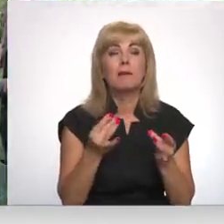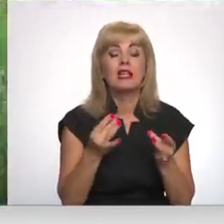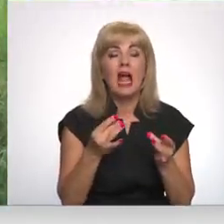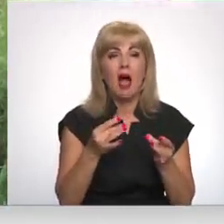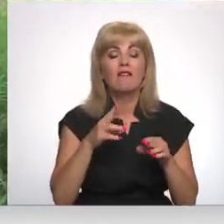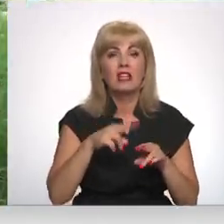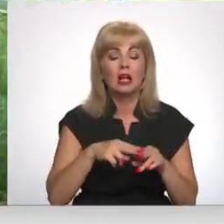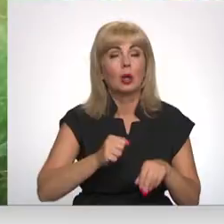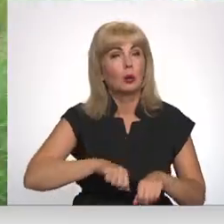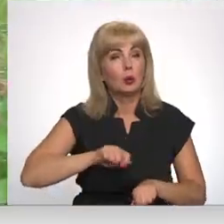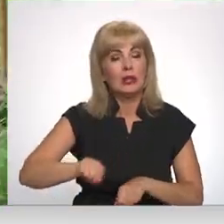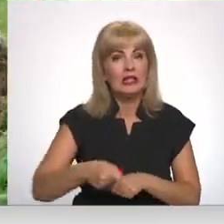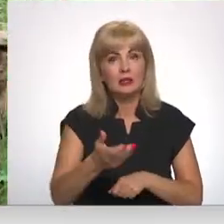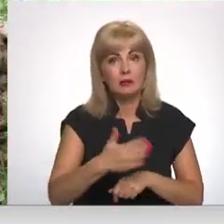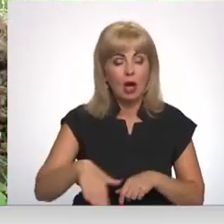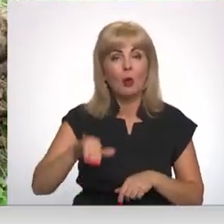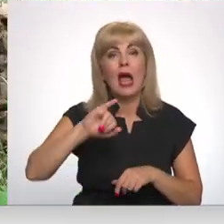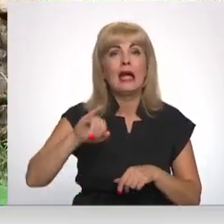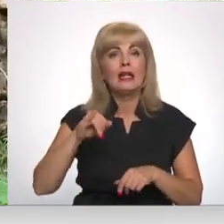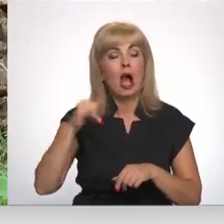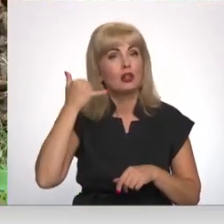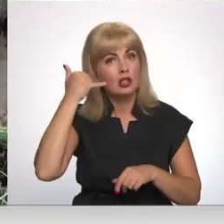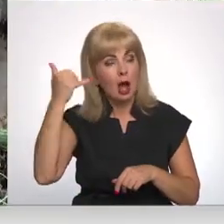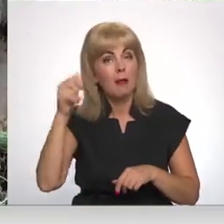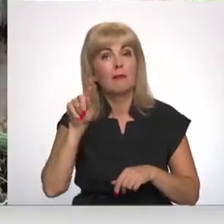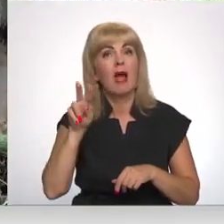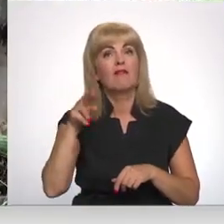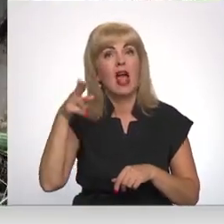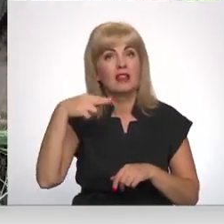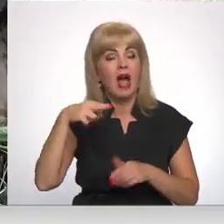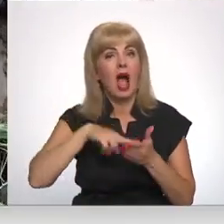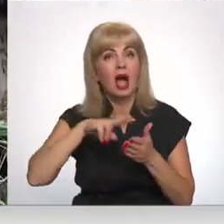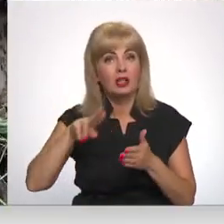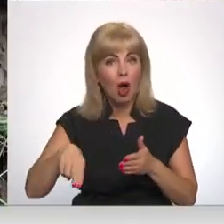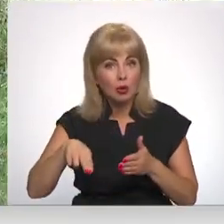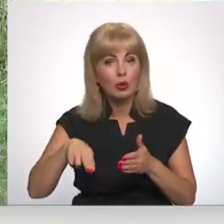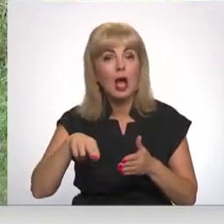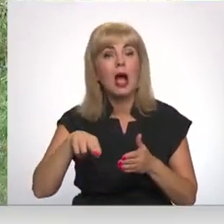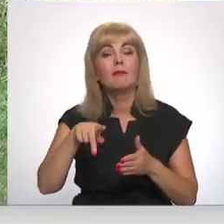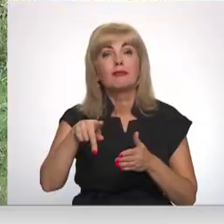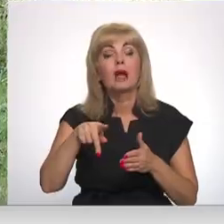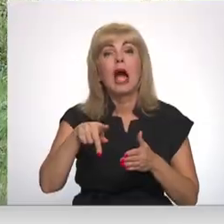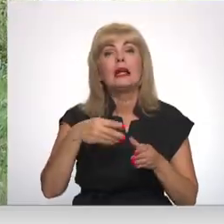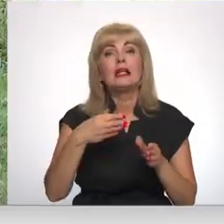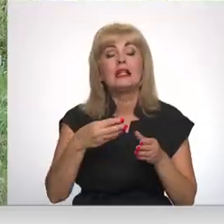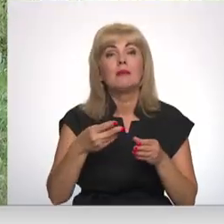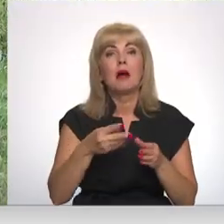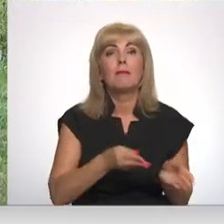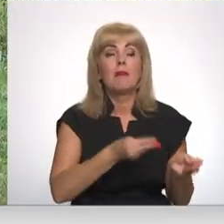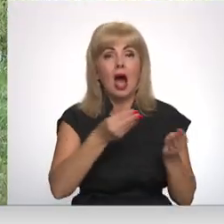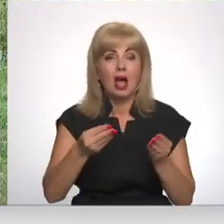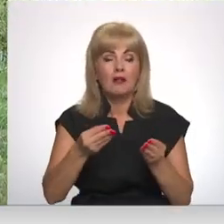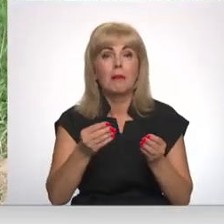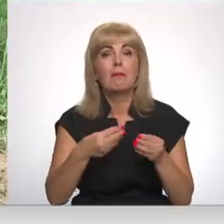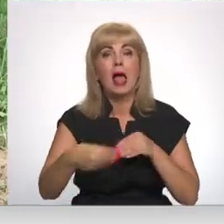būtu ļoti grūti, Jāzeps telefoniski saņemot PVD atļauju, meža cūkas ķermeni izmantojot plēvi pārvilka uz